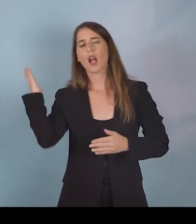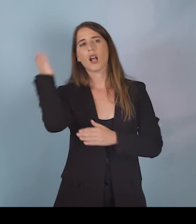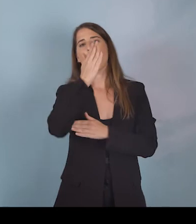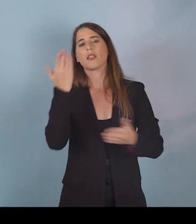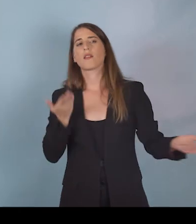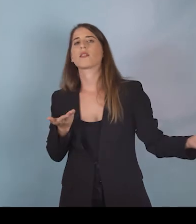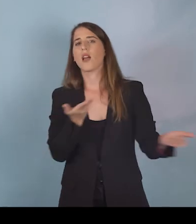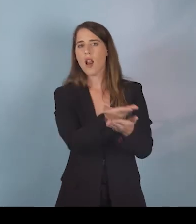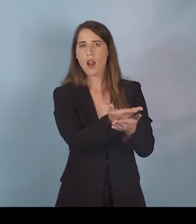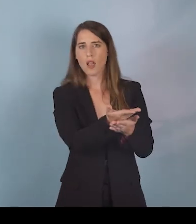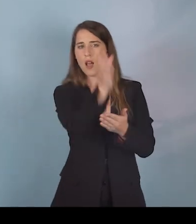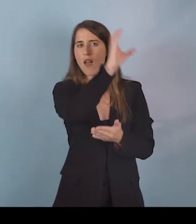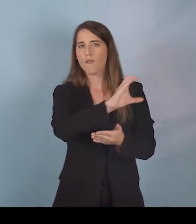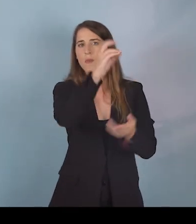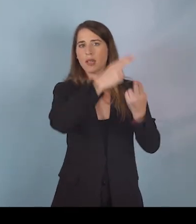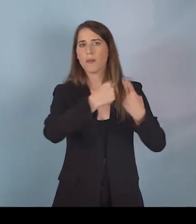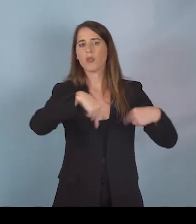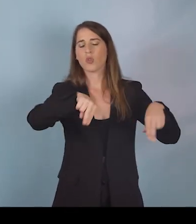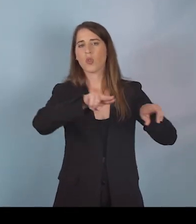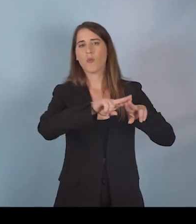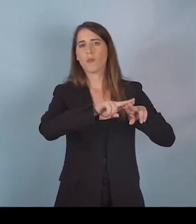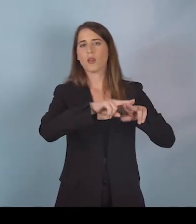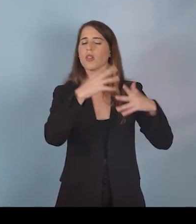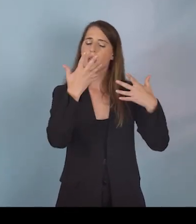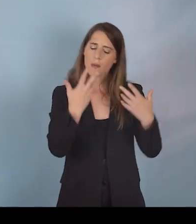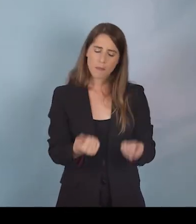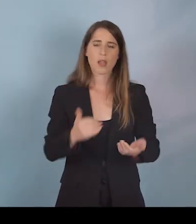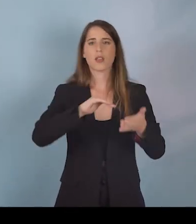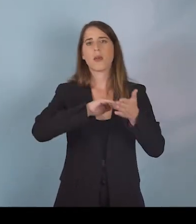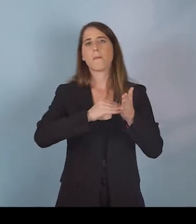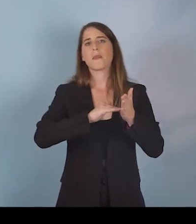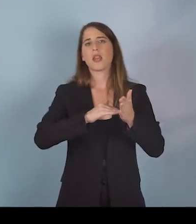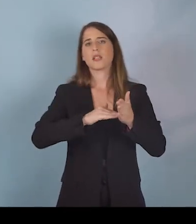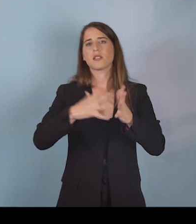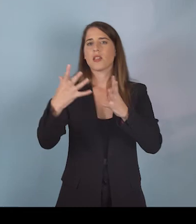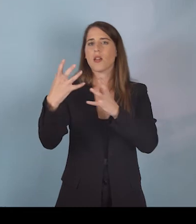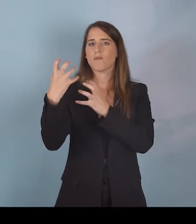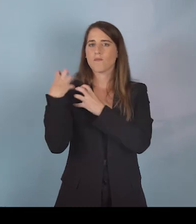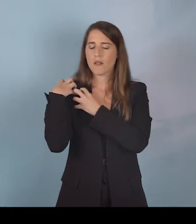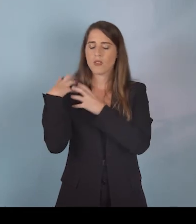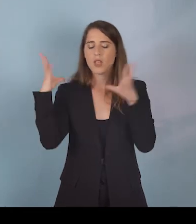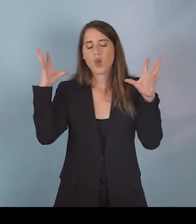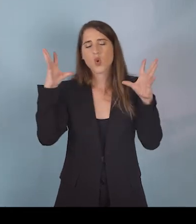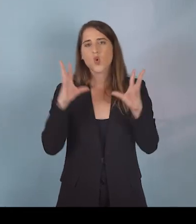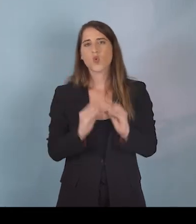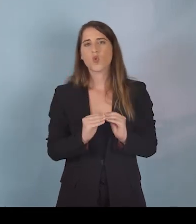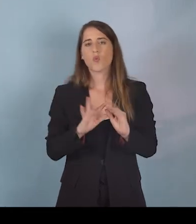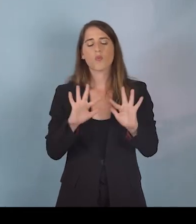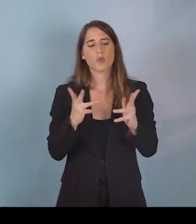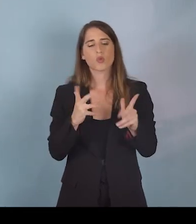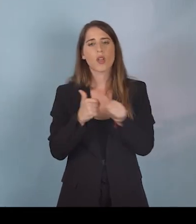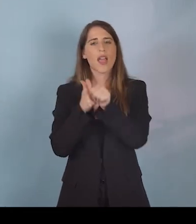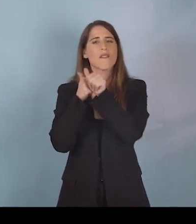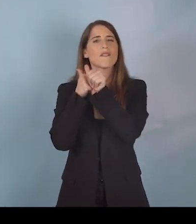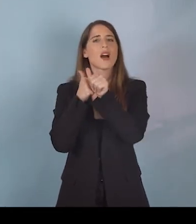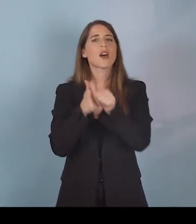Δικαστηρίου, σίγουρα υπάρχει δυνατότητα να γίνει καταγγελία και στην Ευρωπαϊκή Επιτροπή και υπάρχει αρμόδια